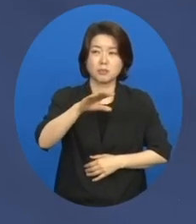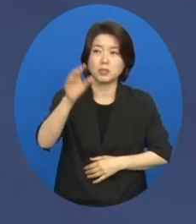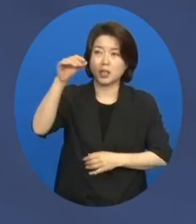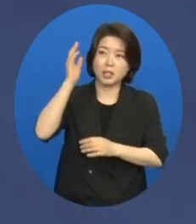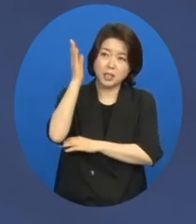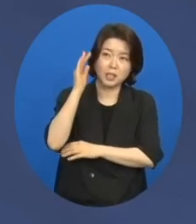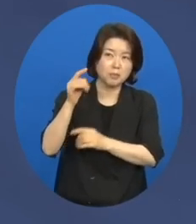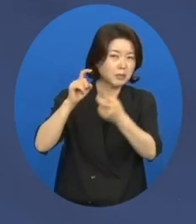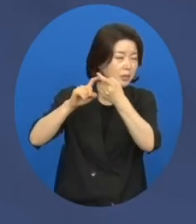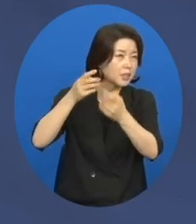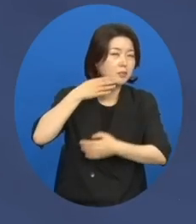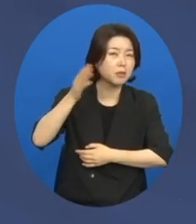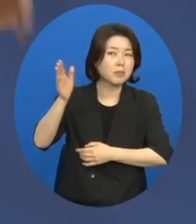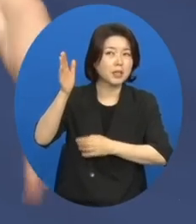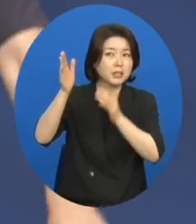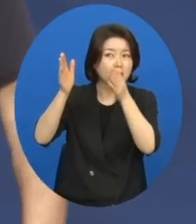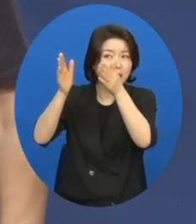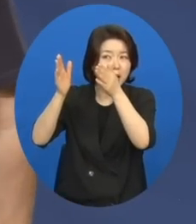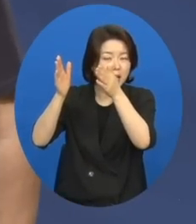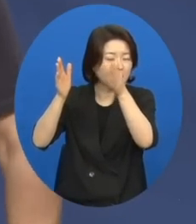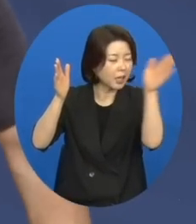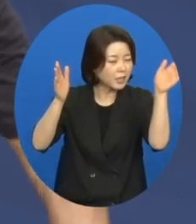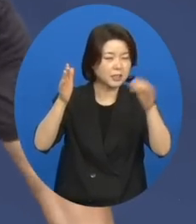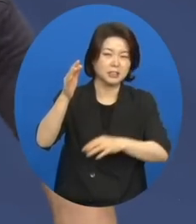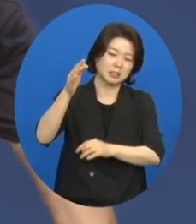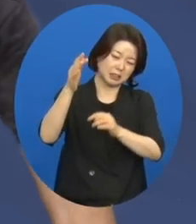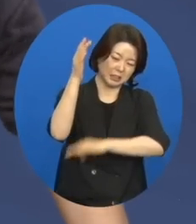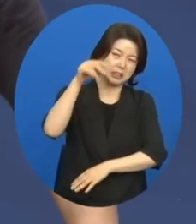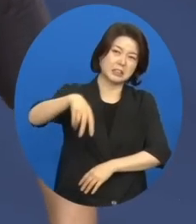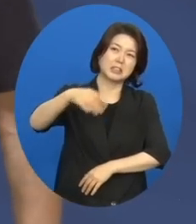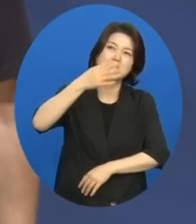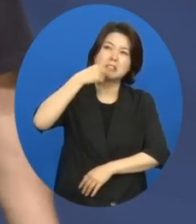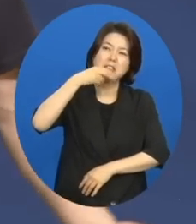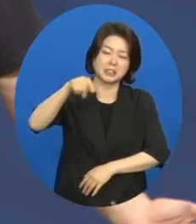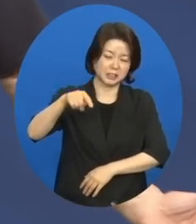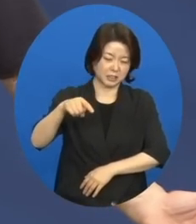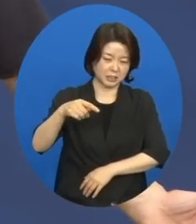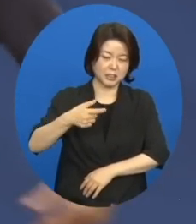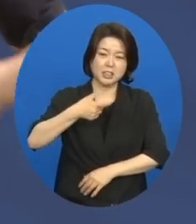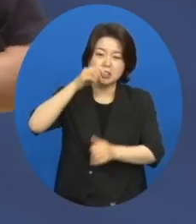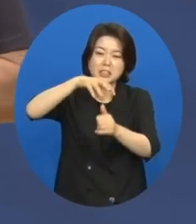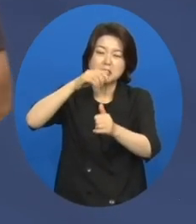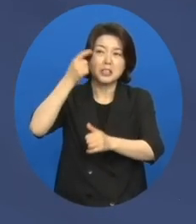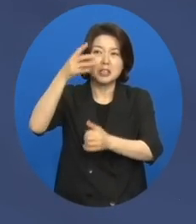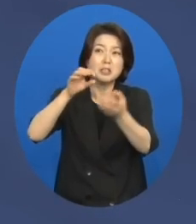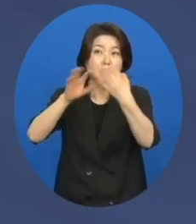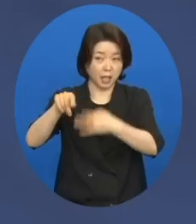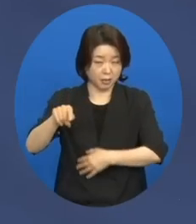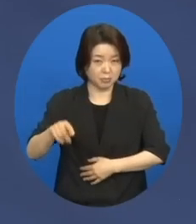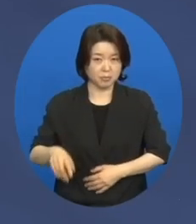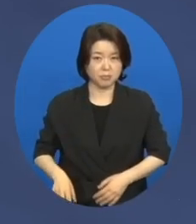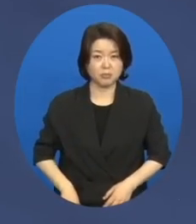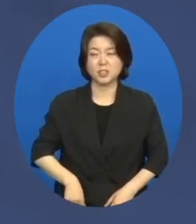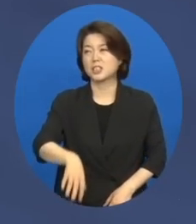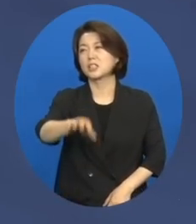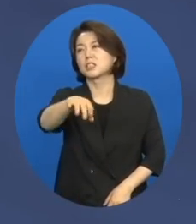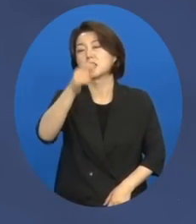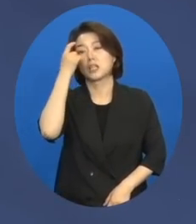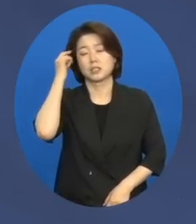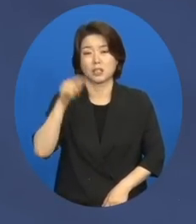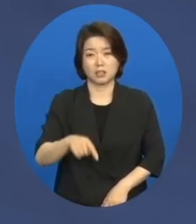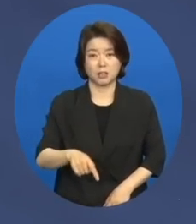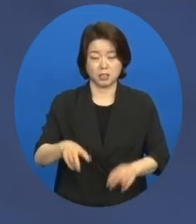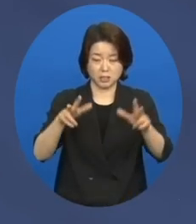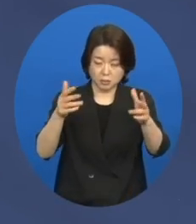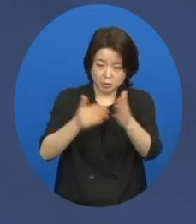없어요. 그 기초, 그 세례문답 이런 식이에요. 이렇게 취급할 수, 지금까지 본